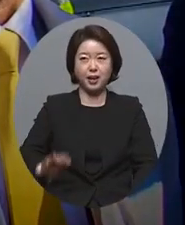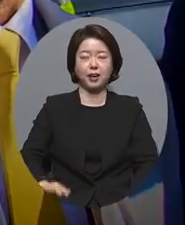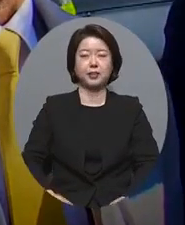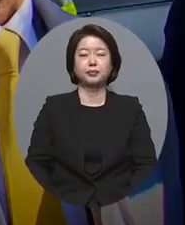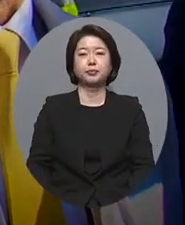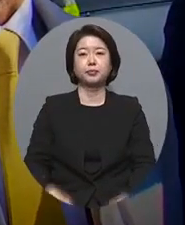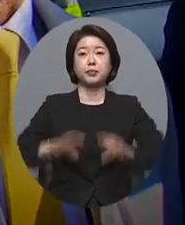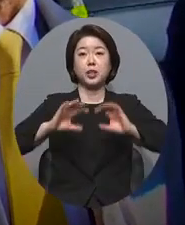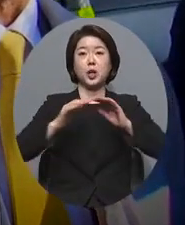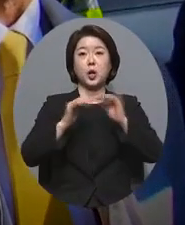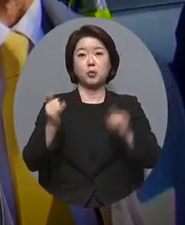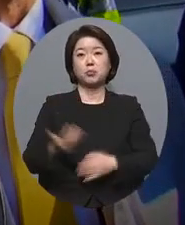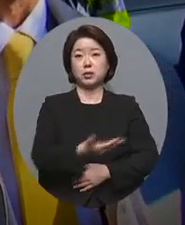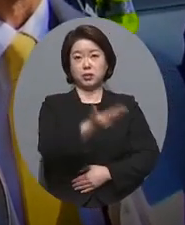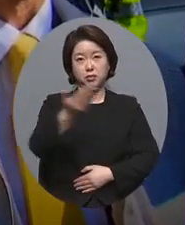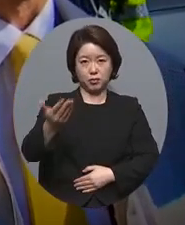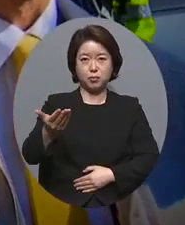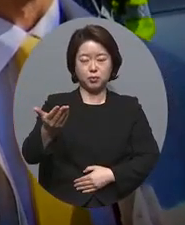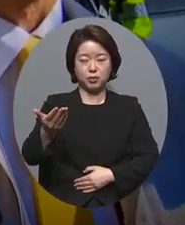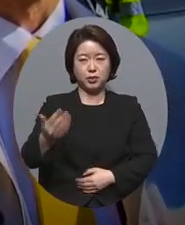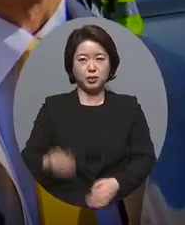국민 여러분께서